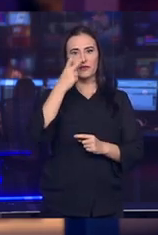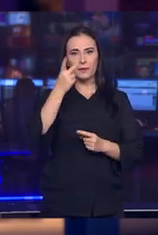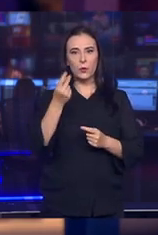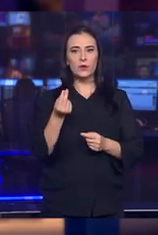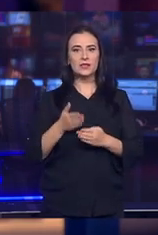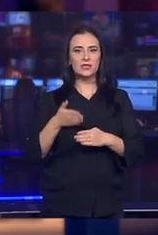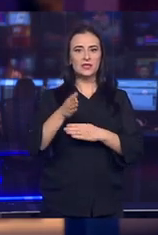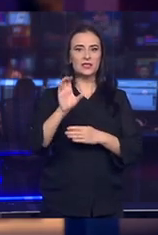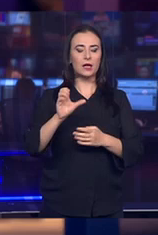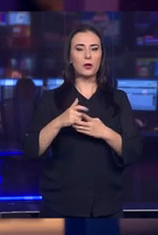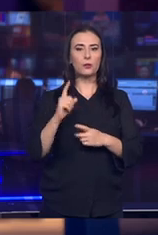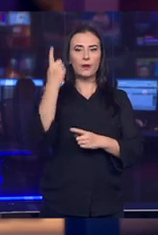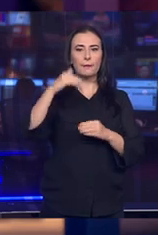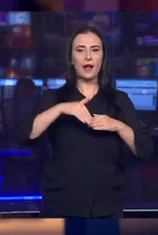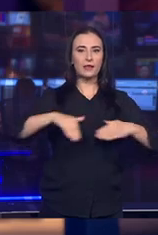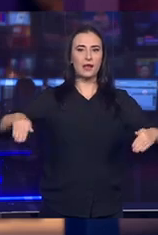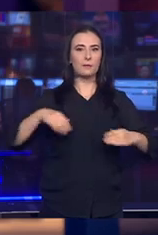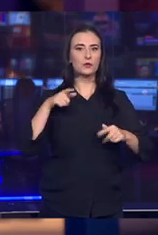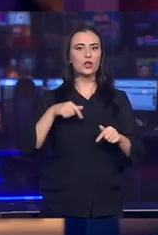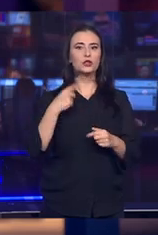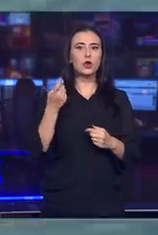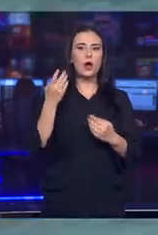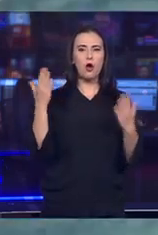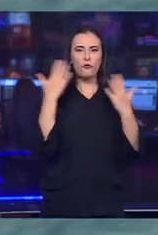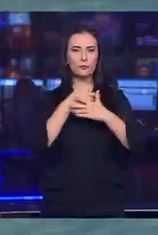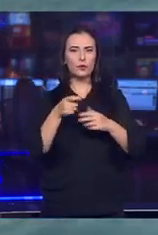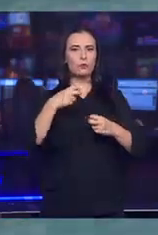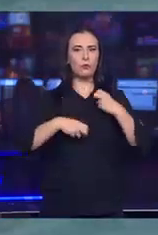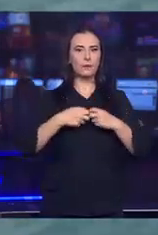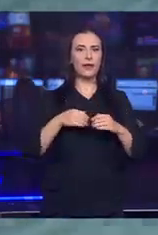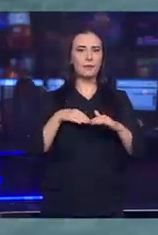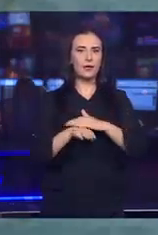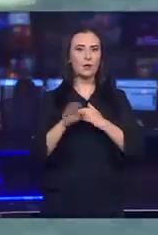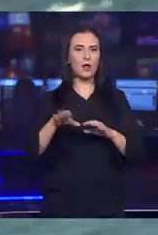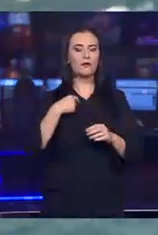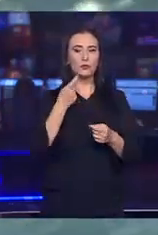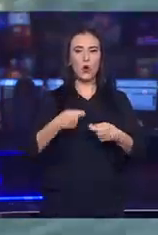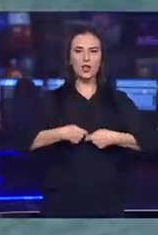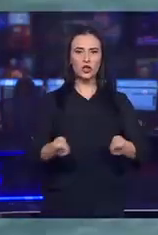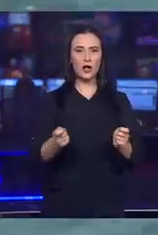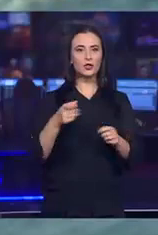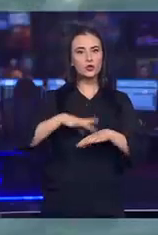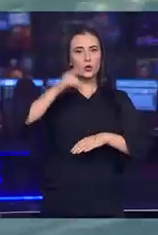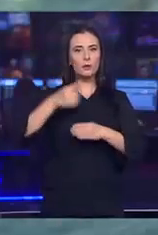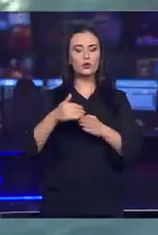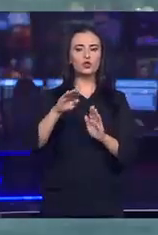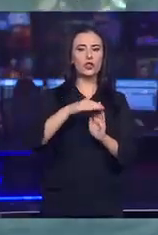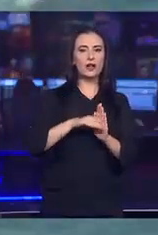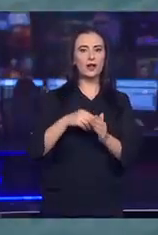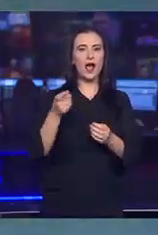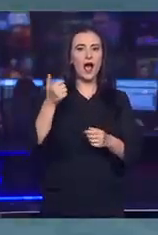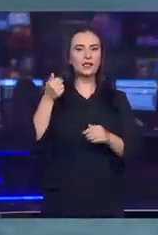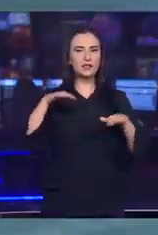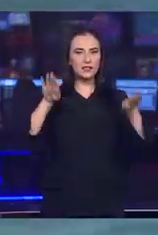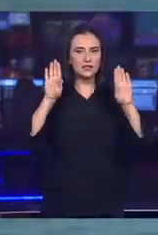țările din prima linie, adică cele care se confruntă cu problema migranților, ar putea să accelereze soluționarea cererilor de azil și să